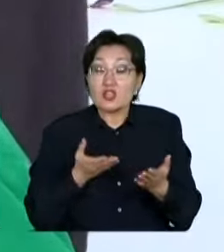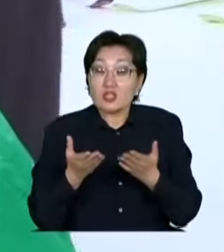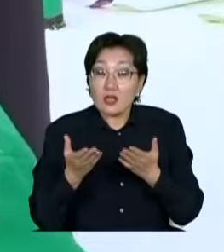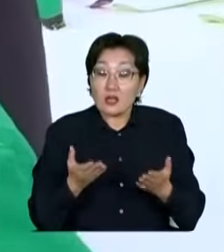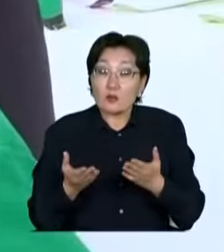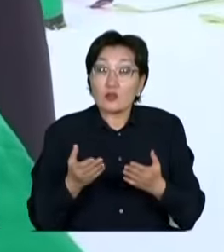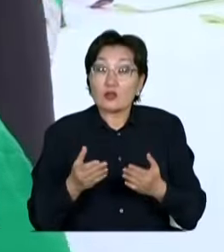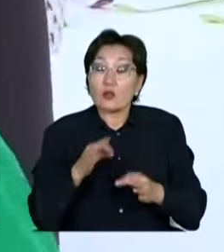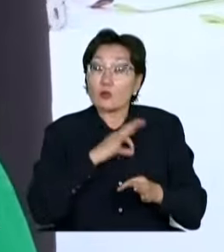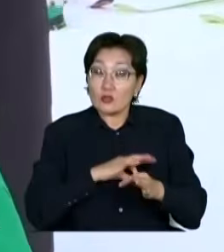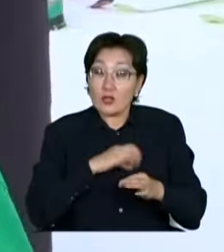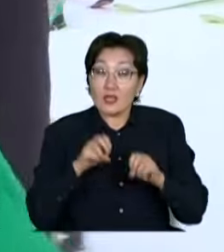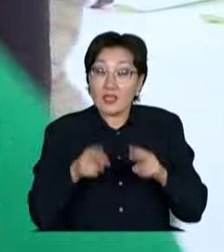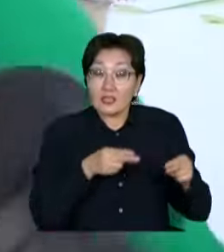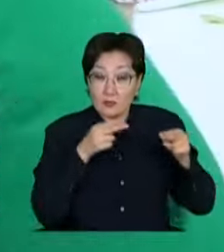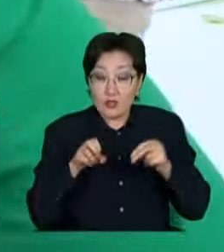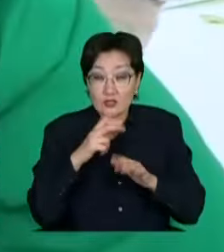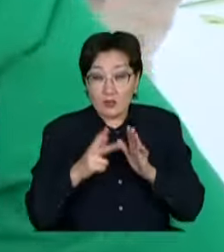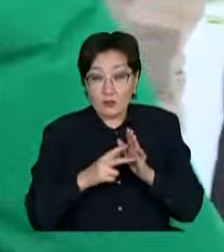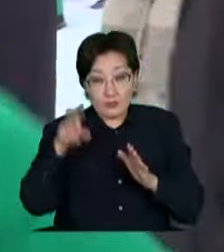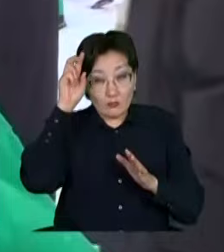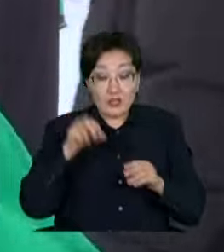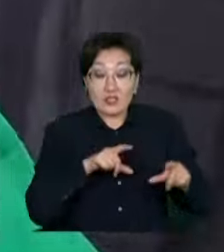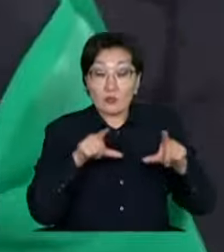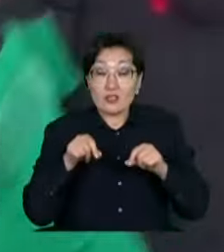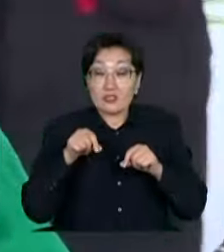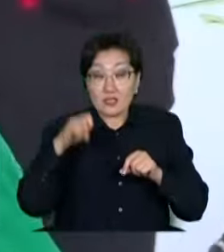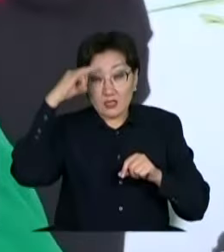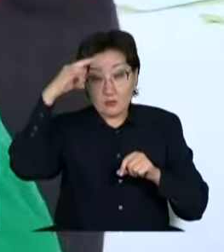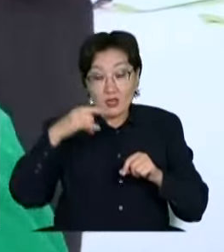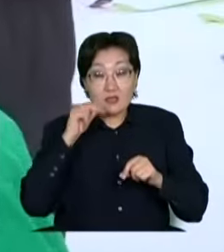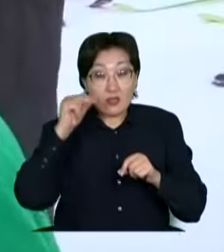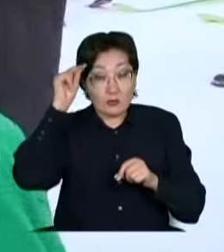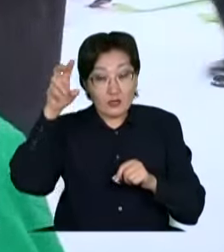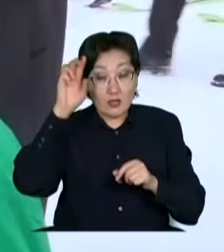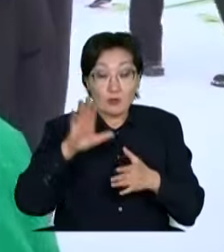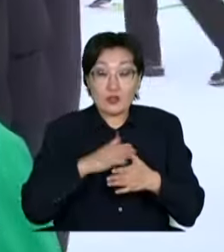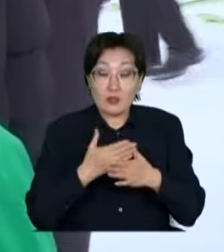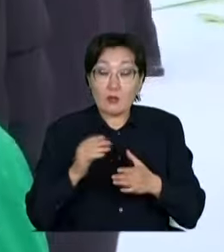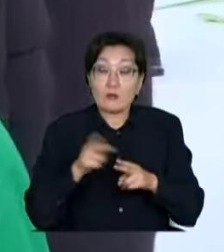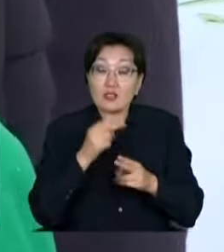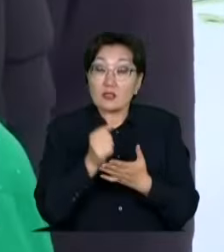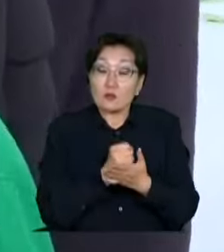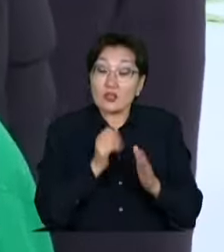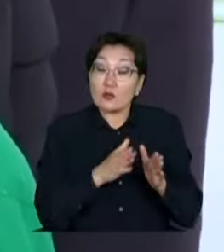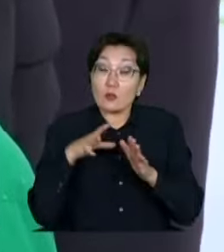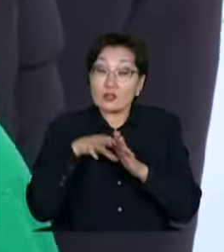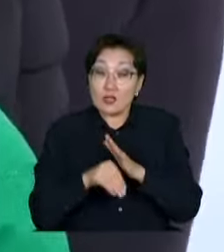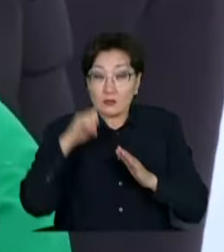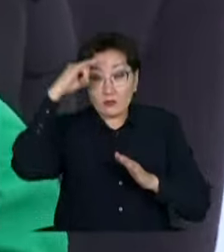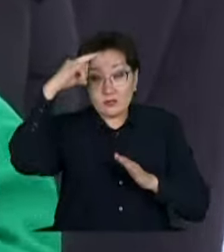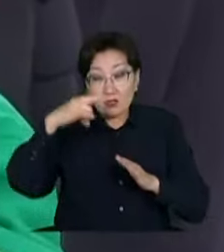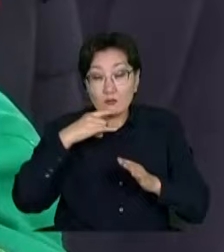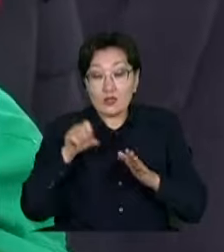көп. Былтыр 18 мемлекеттен келді. Оның ішінде Қазақстан да бар. Қазақстан мен Қытай мемлекеттері арасында визасы режим енгізілді. Биыл